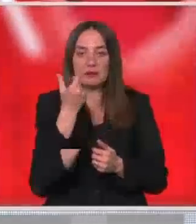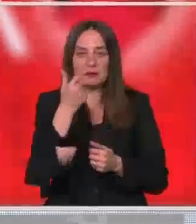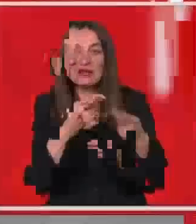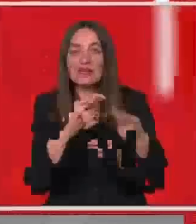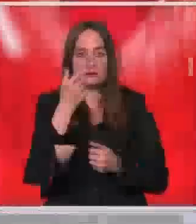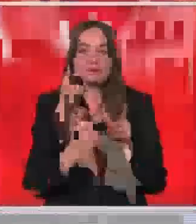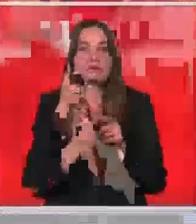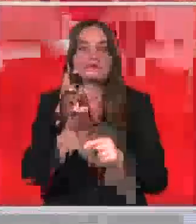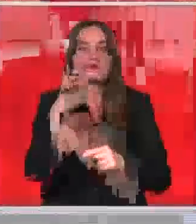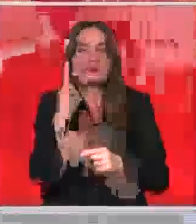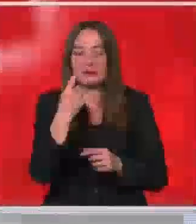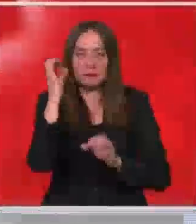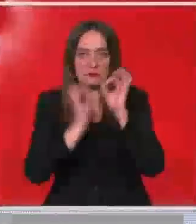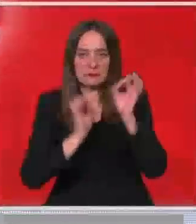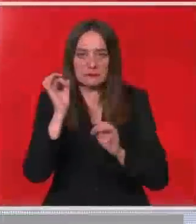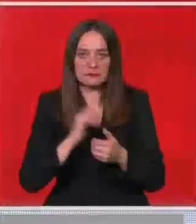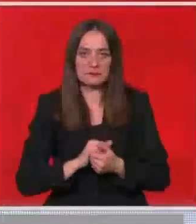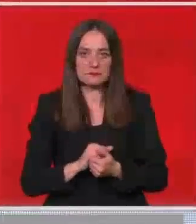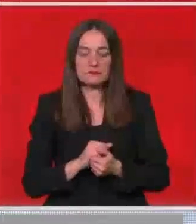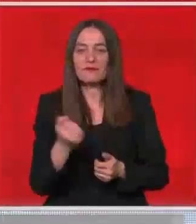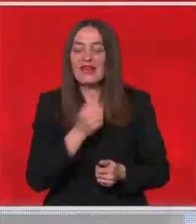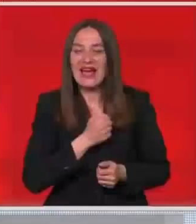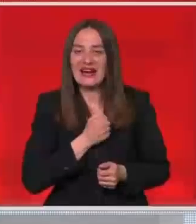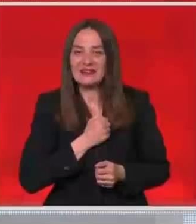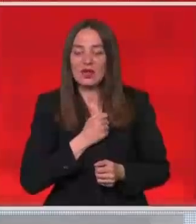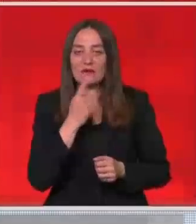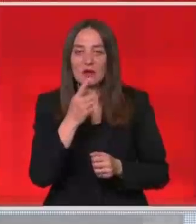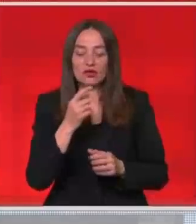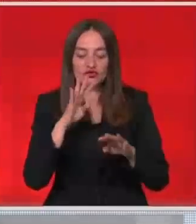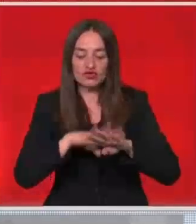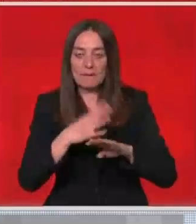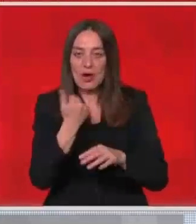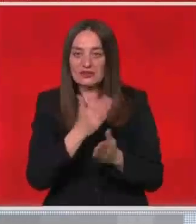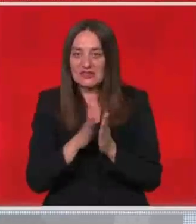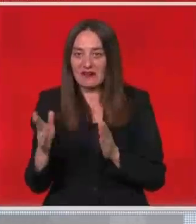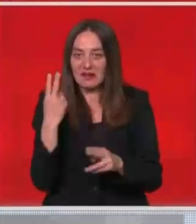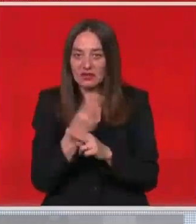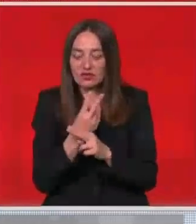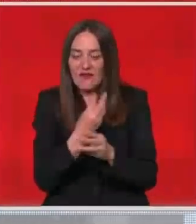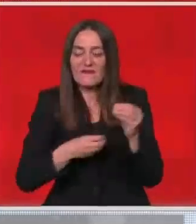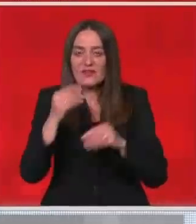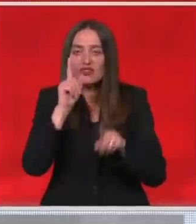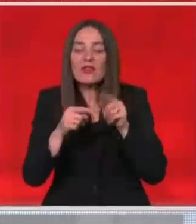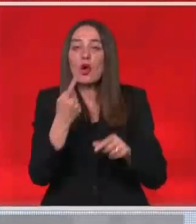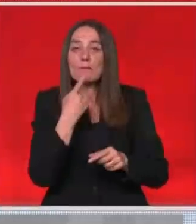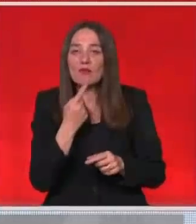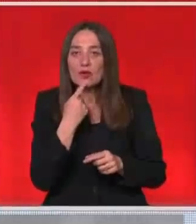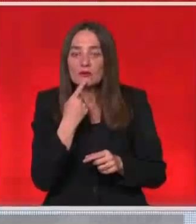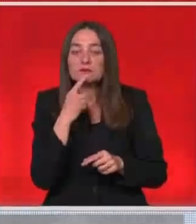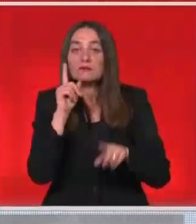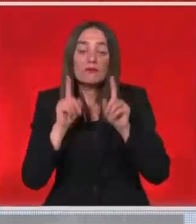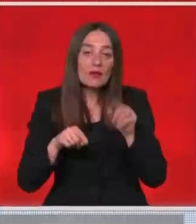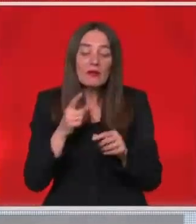u dinarima kamatna stopa garantovana garantnom šemom od strane države. Dakle, više nego povoljno da